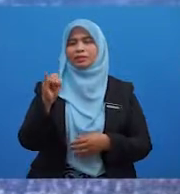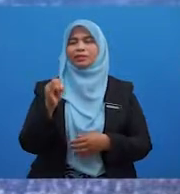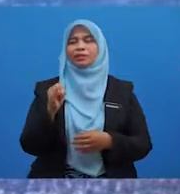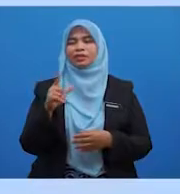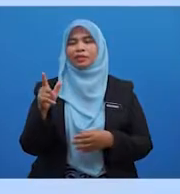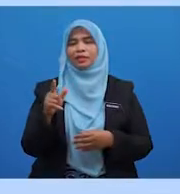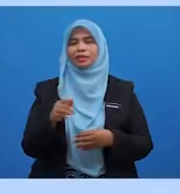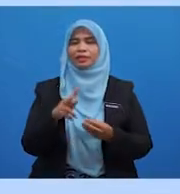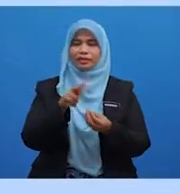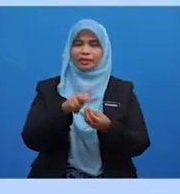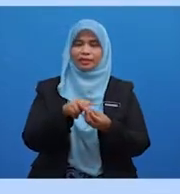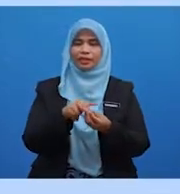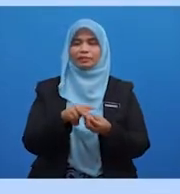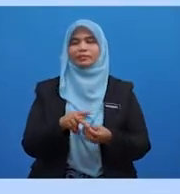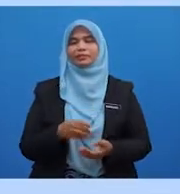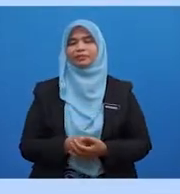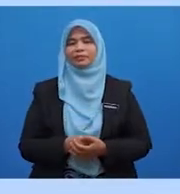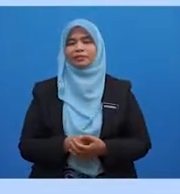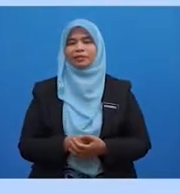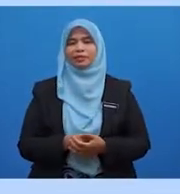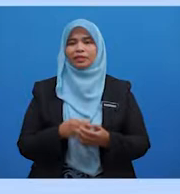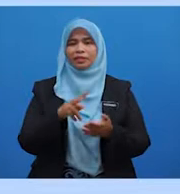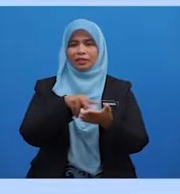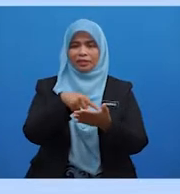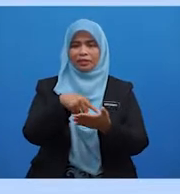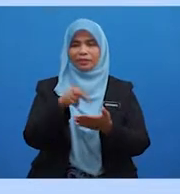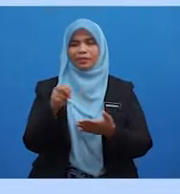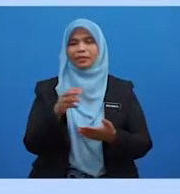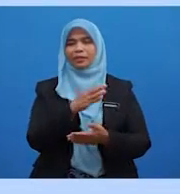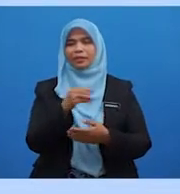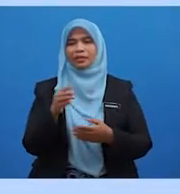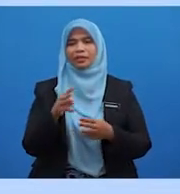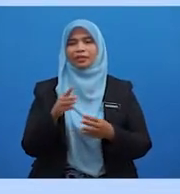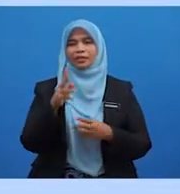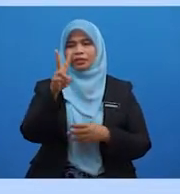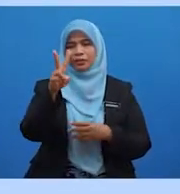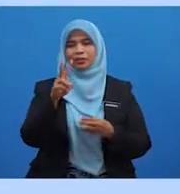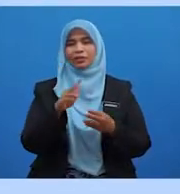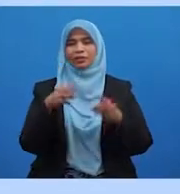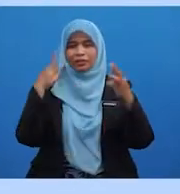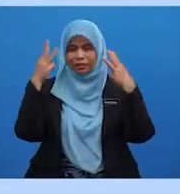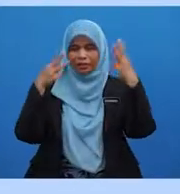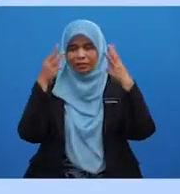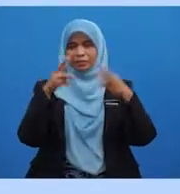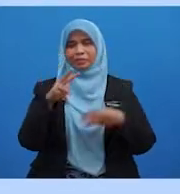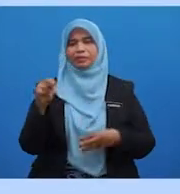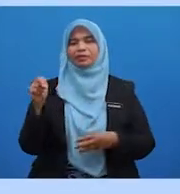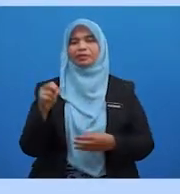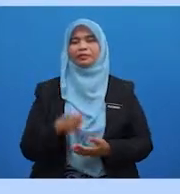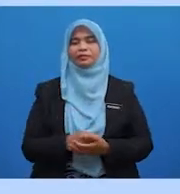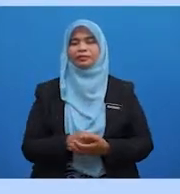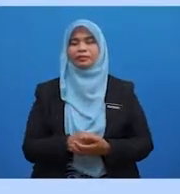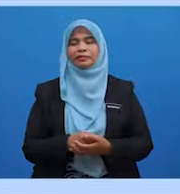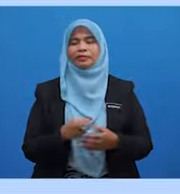pengaruh. Pertama iaitu kebangkitan dan kedua ialah kebimbangan.